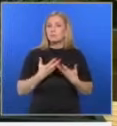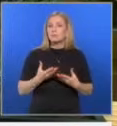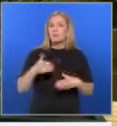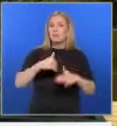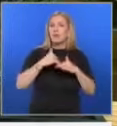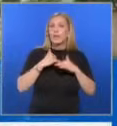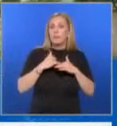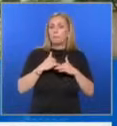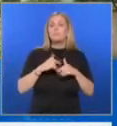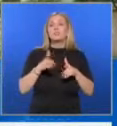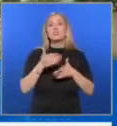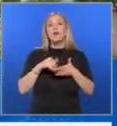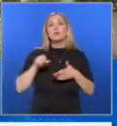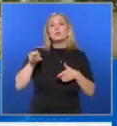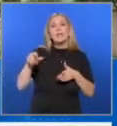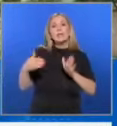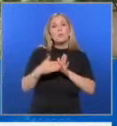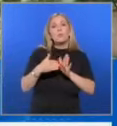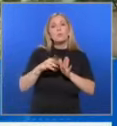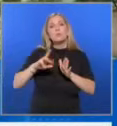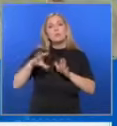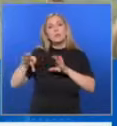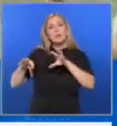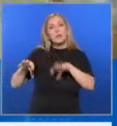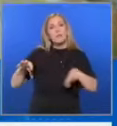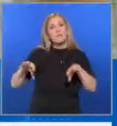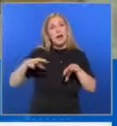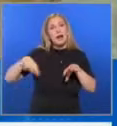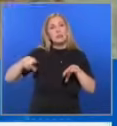нейните опоненти от политическите фракции, които